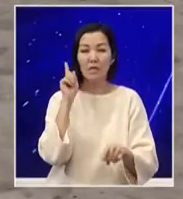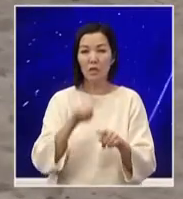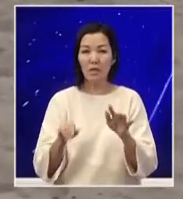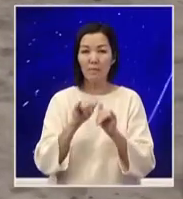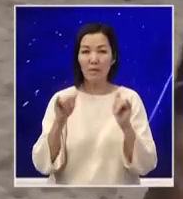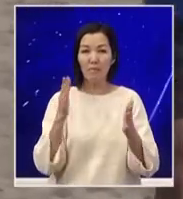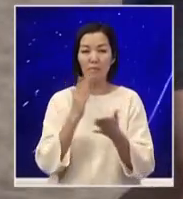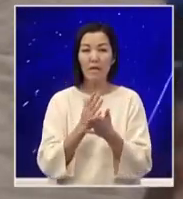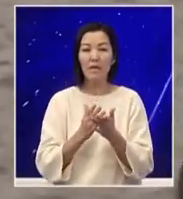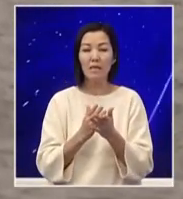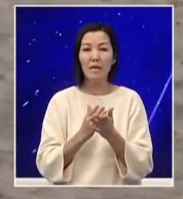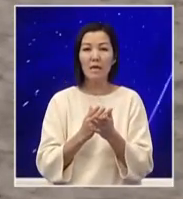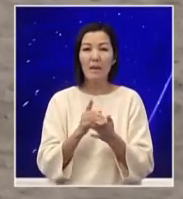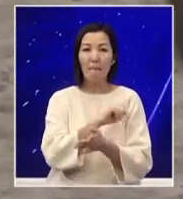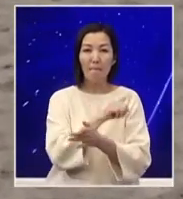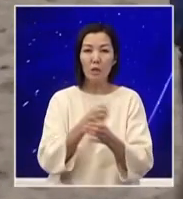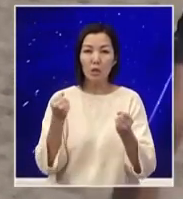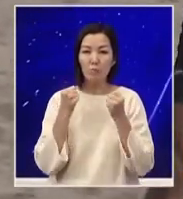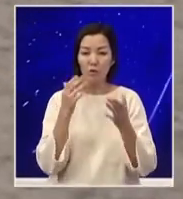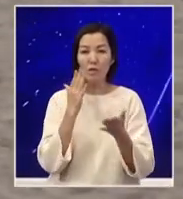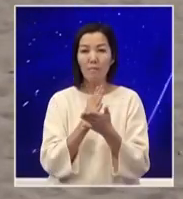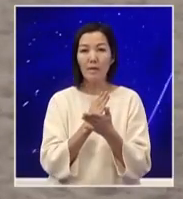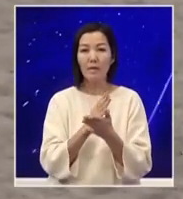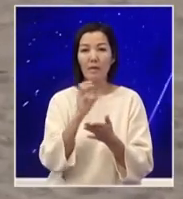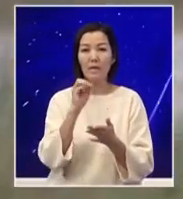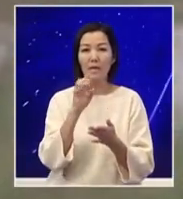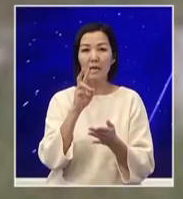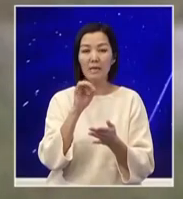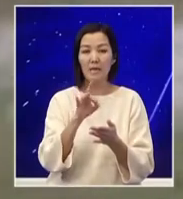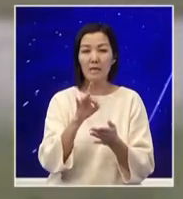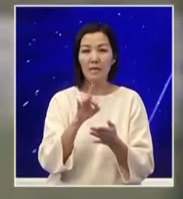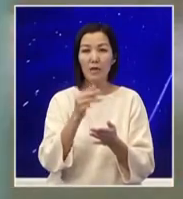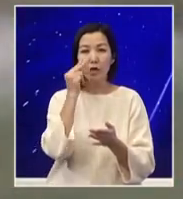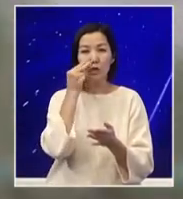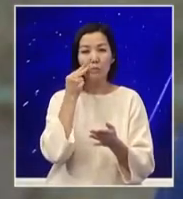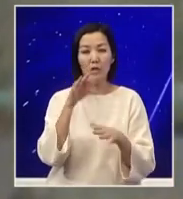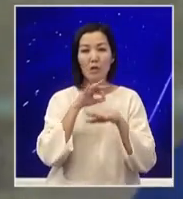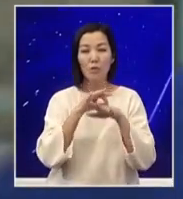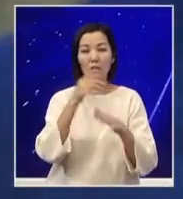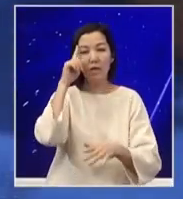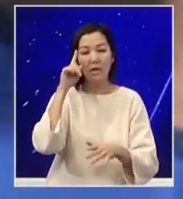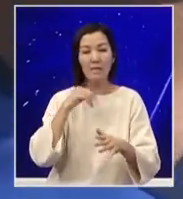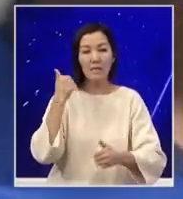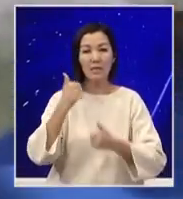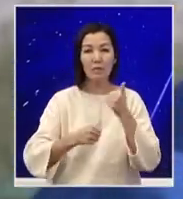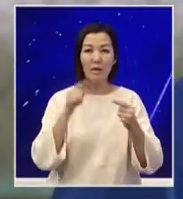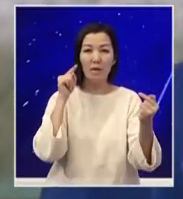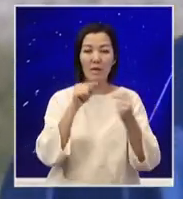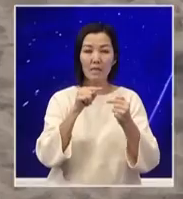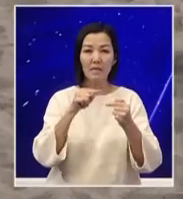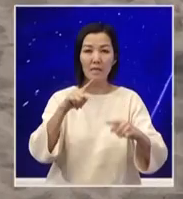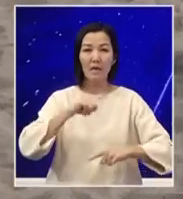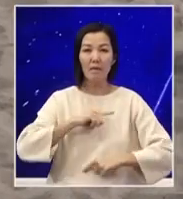келеді. Талантты аяқ допшылары да бар. Солардың бірі Ернар Каденов. Шымкентте өткен Қазақстан біріншілігінде қарсыластар